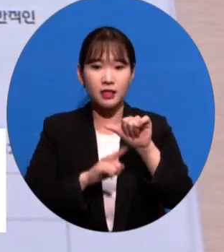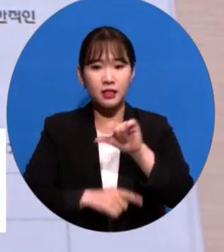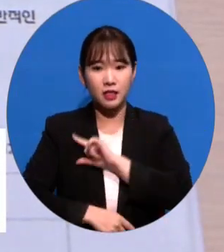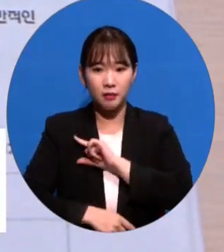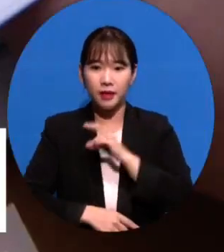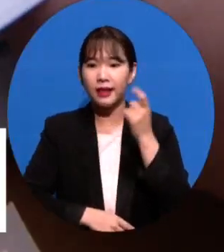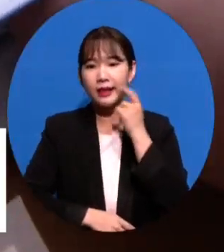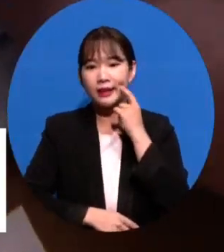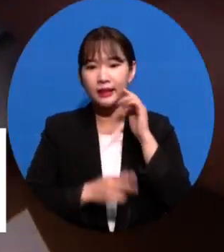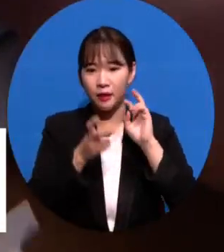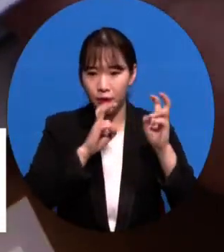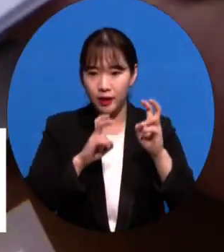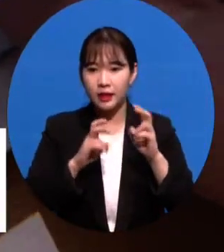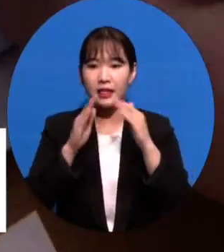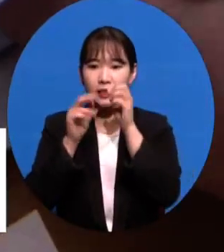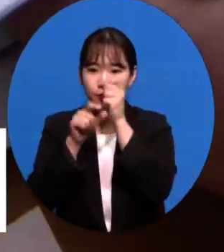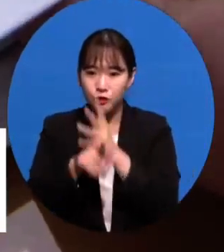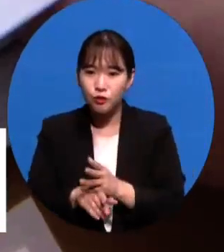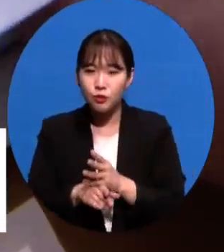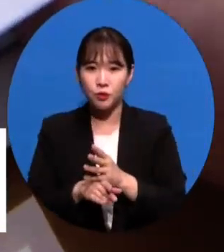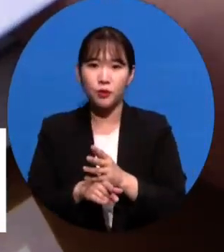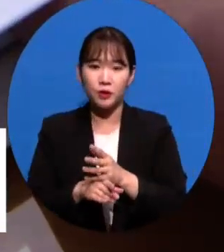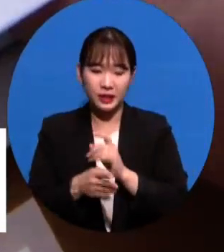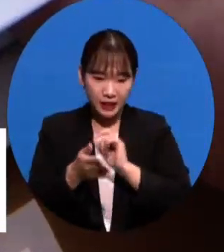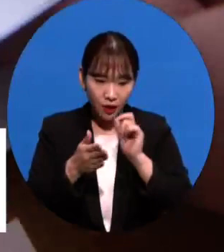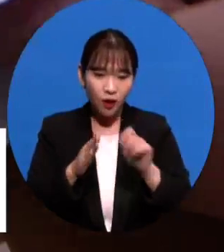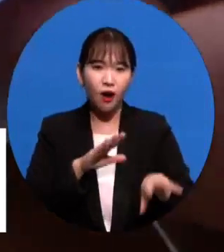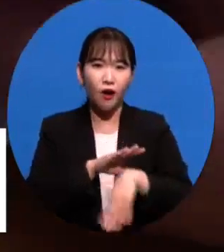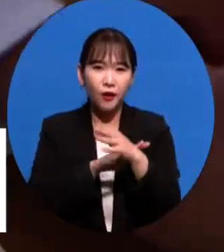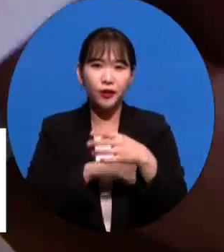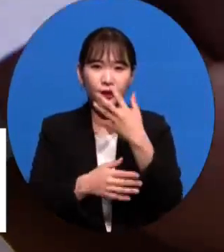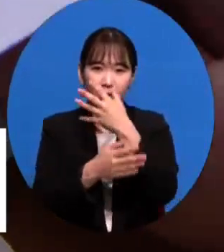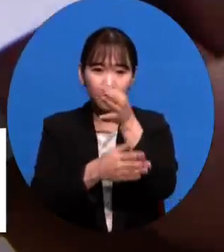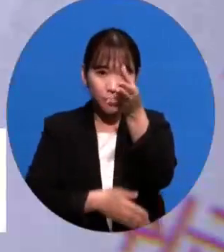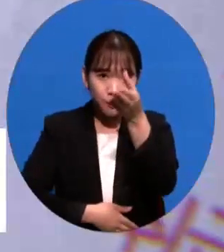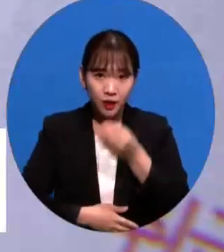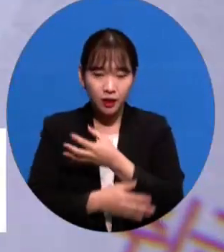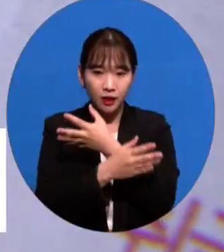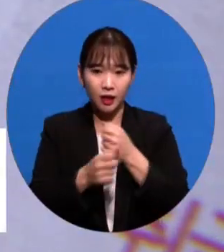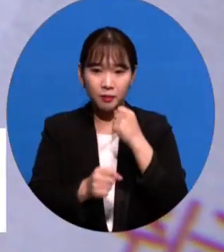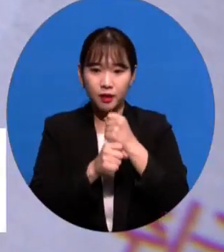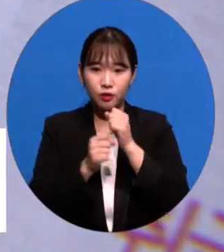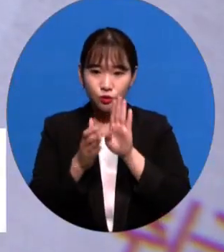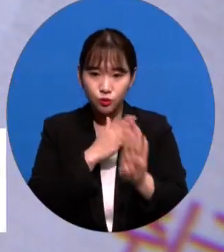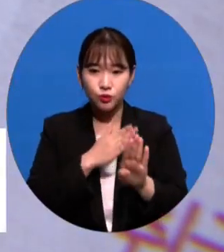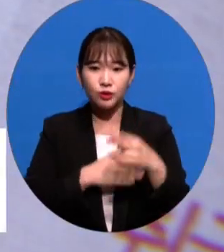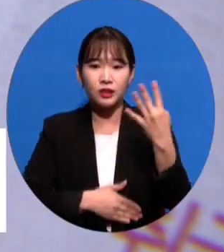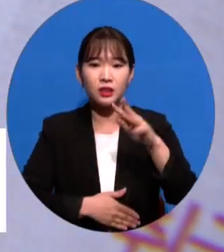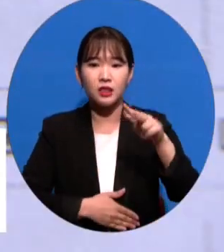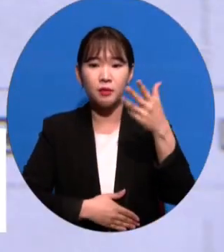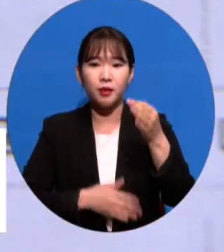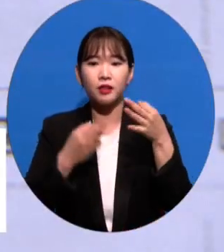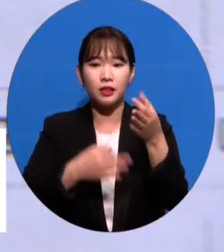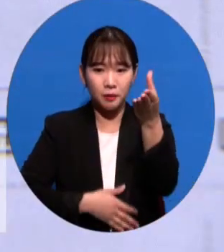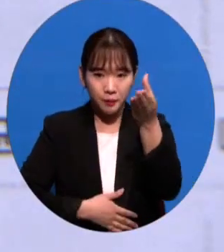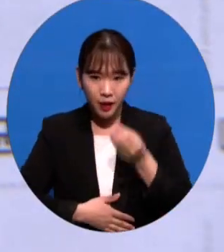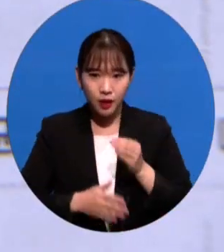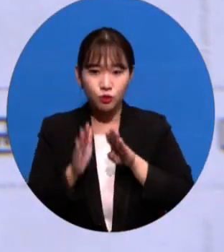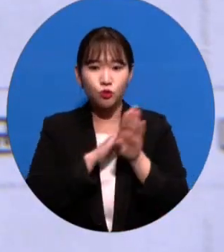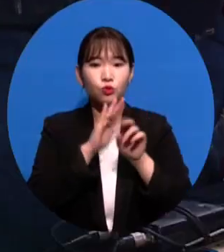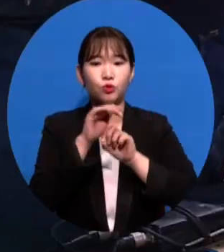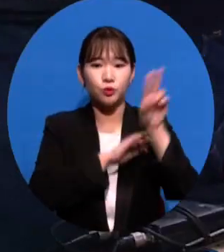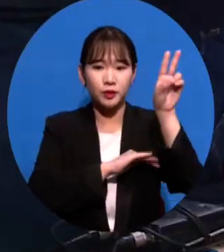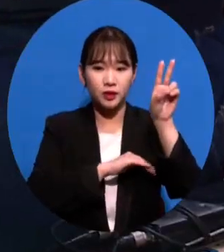직장과 자택 주소 등을 기록한 엉터리 대출 계약서를 작성한 뒤 은행에서 4,700만 원을 대출받아